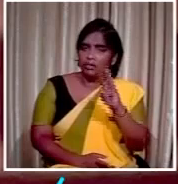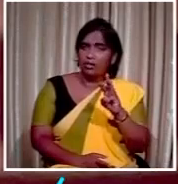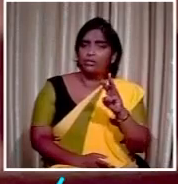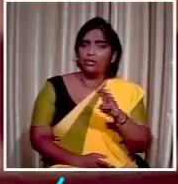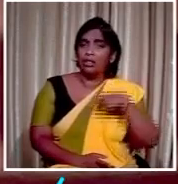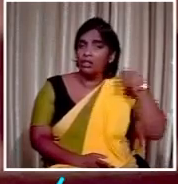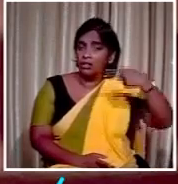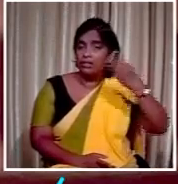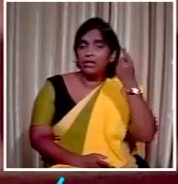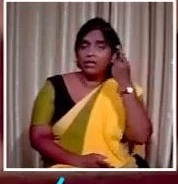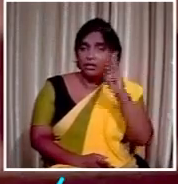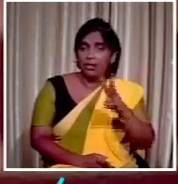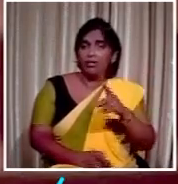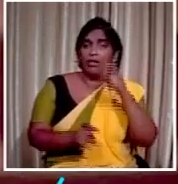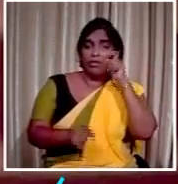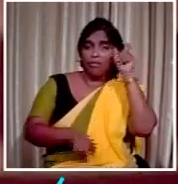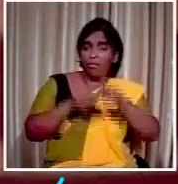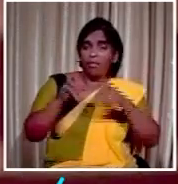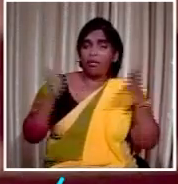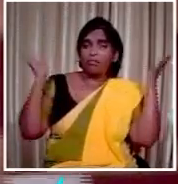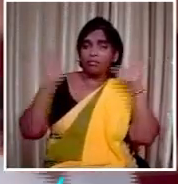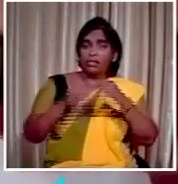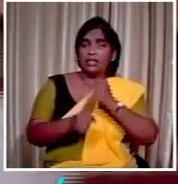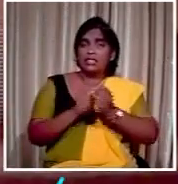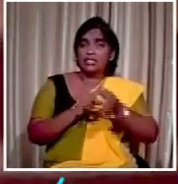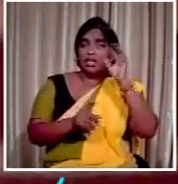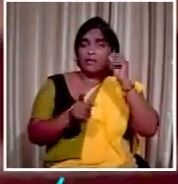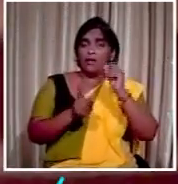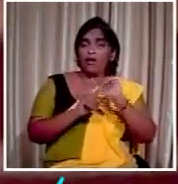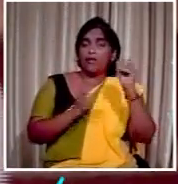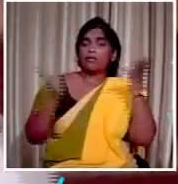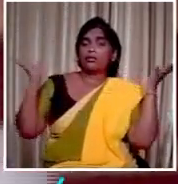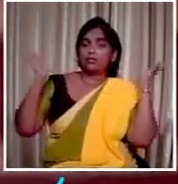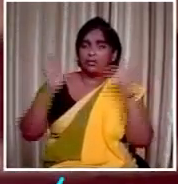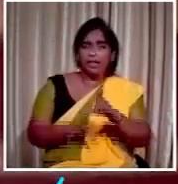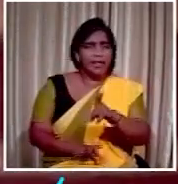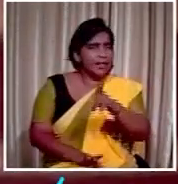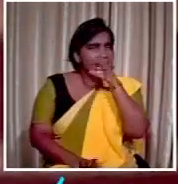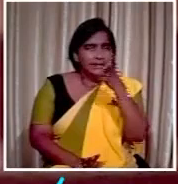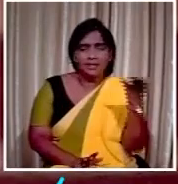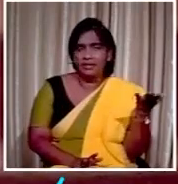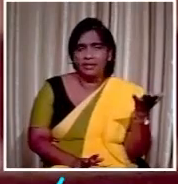දවස් 13ක් කොල්ලෝ ඉන්නවා ජනාධිපති කාර්යාලයේ වටලලා ලැජ්ජ නැද්ද